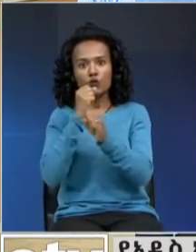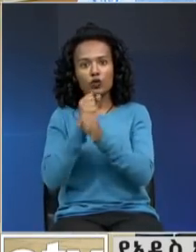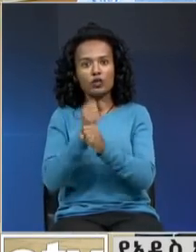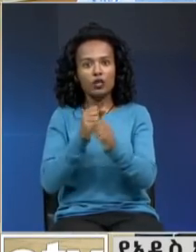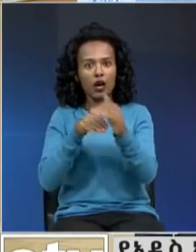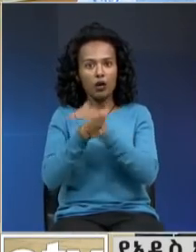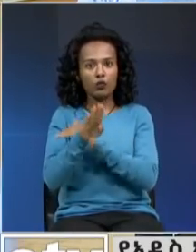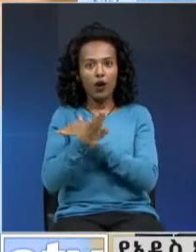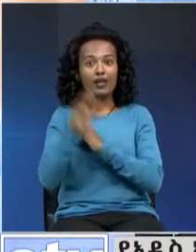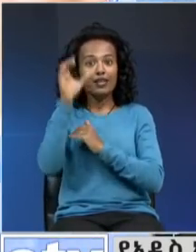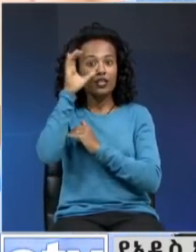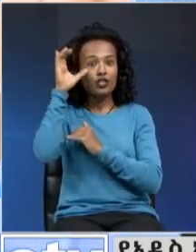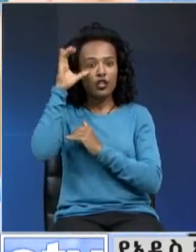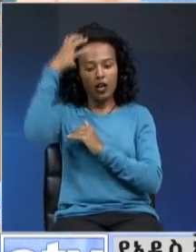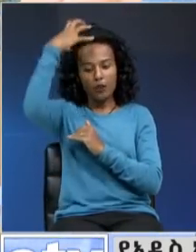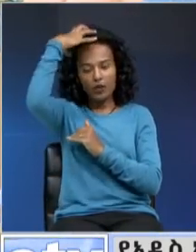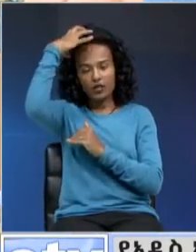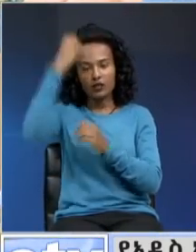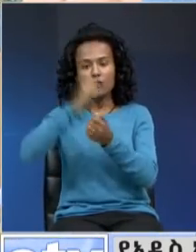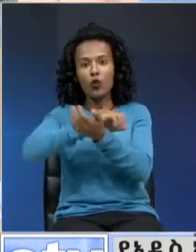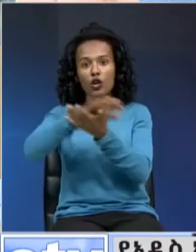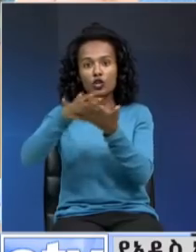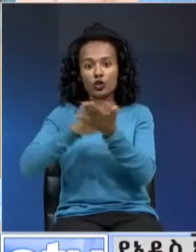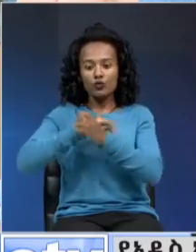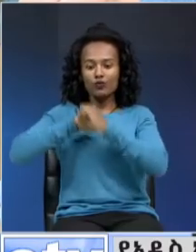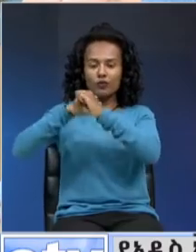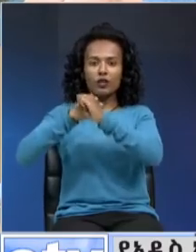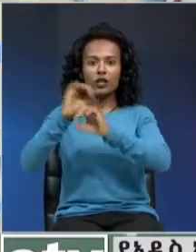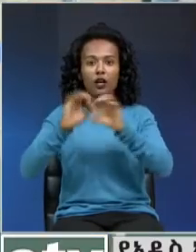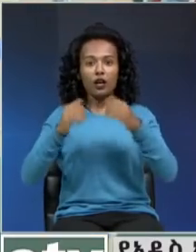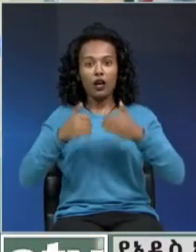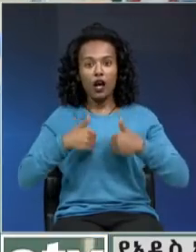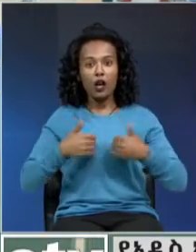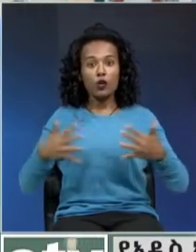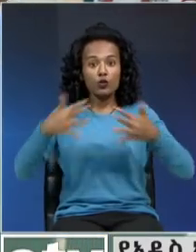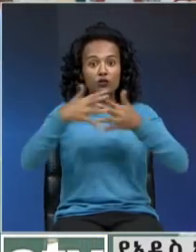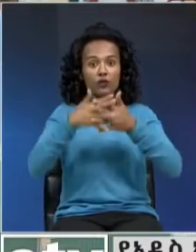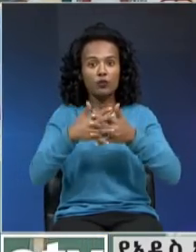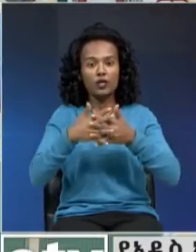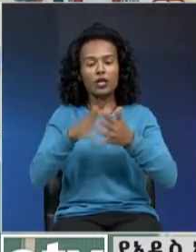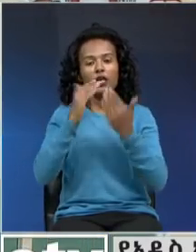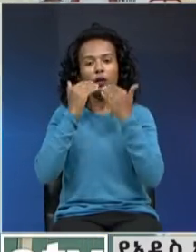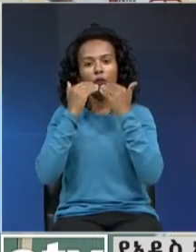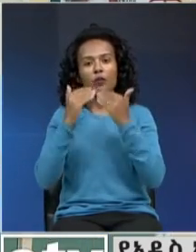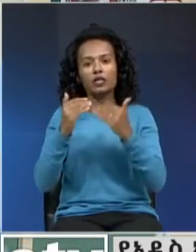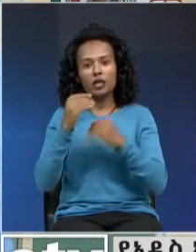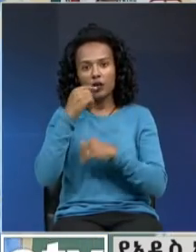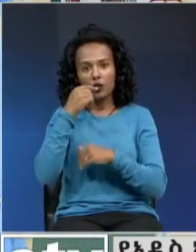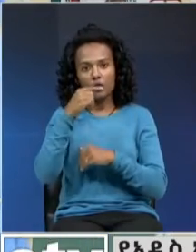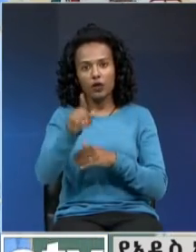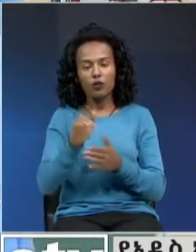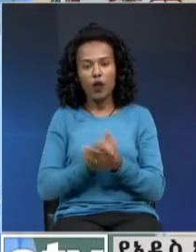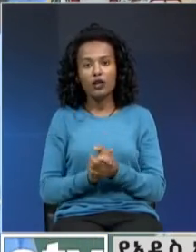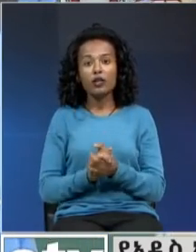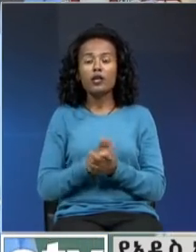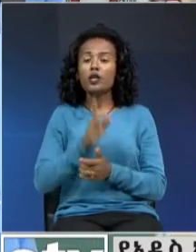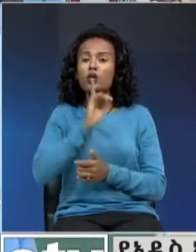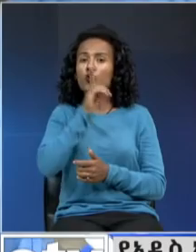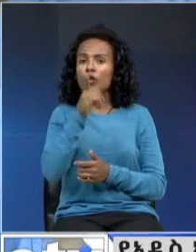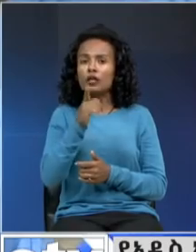ገብቷል። የቻይና መንግስትም ወረርሽኙን ለመከላከል እያደረገ ያለው ትብብር የሚመሰገን ነውም ተብሏል።